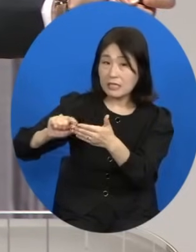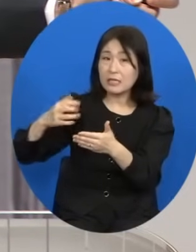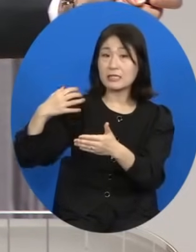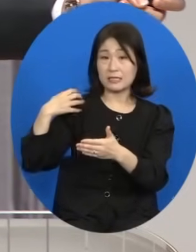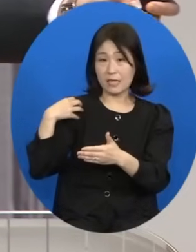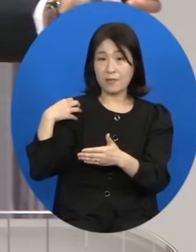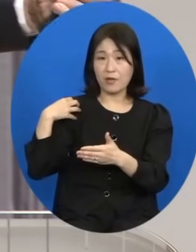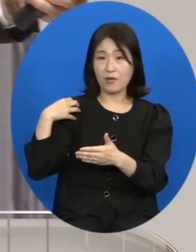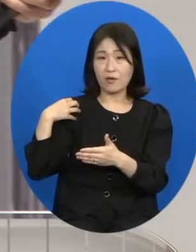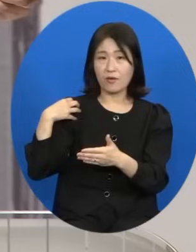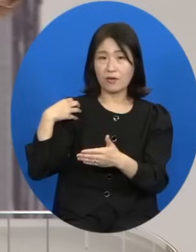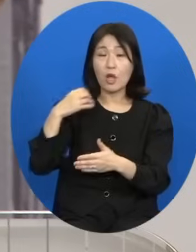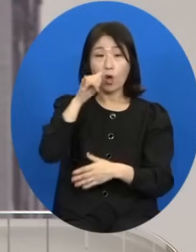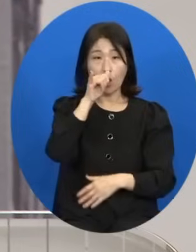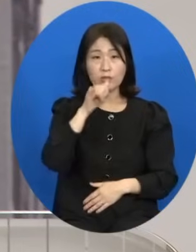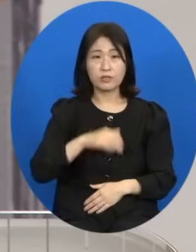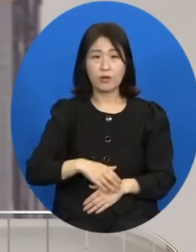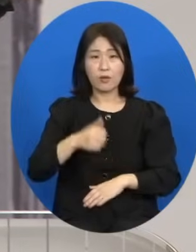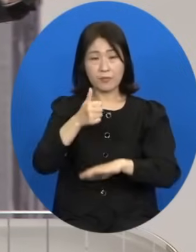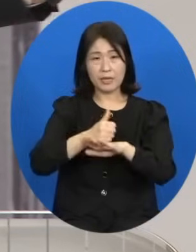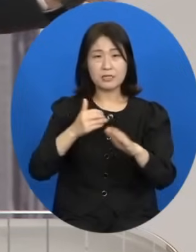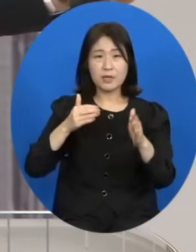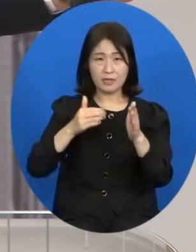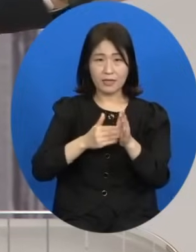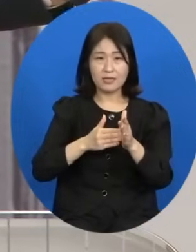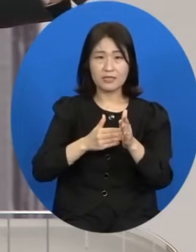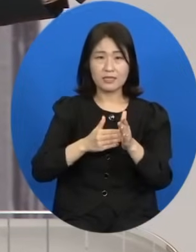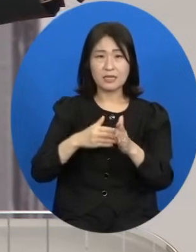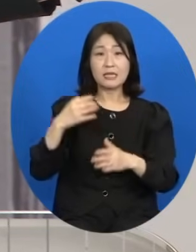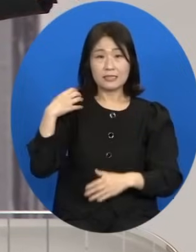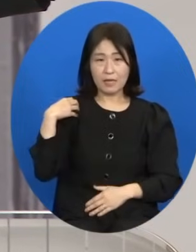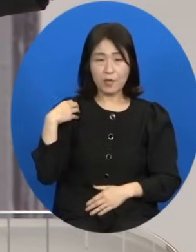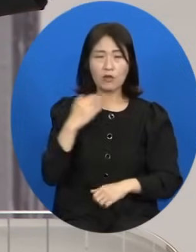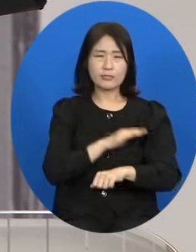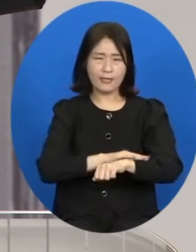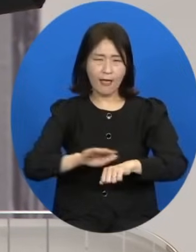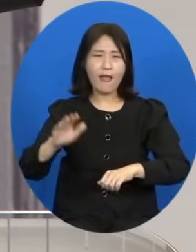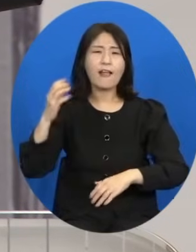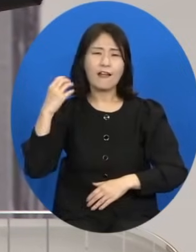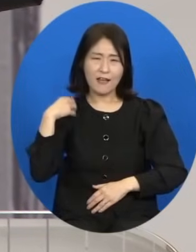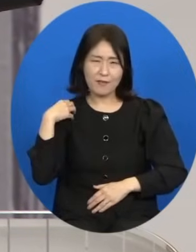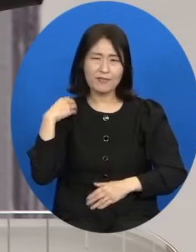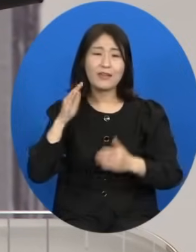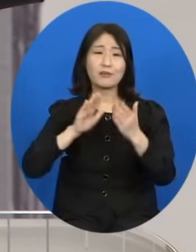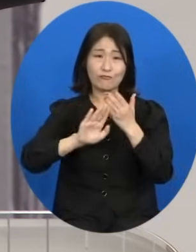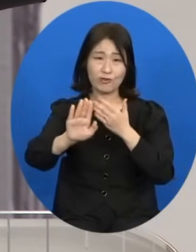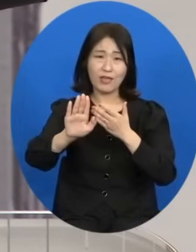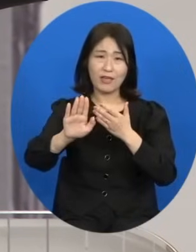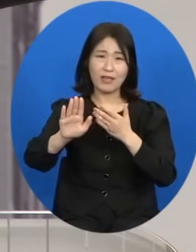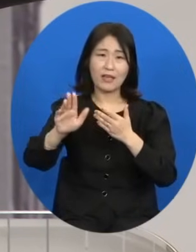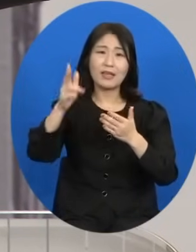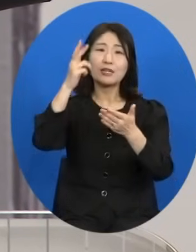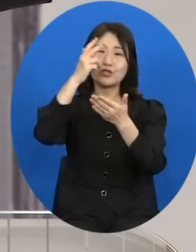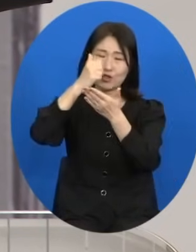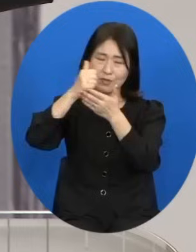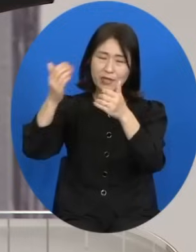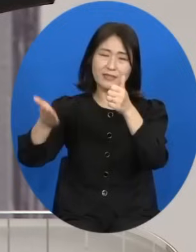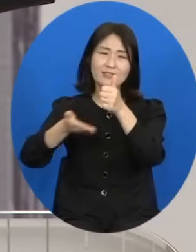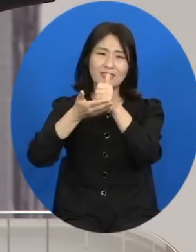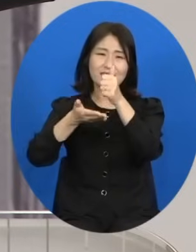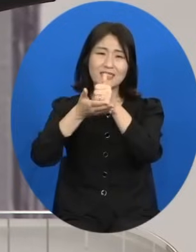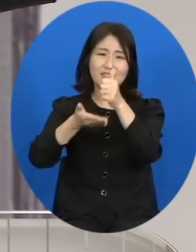말입니다 끝까지 주님과 함께 그 사명을 감당하시고 주님의 다 칭찬을